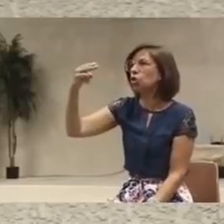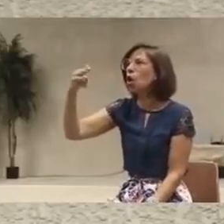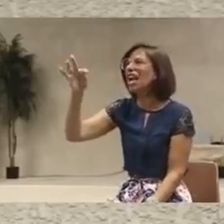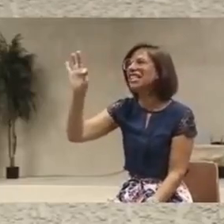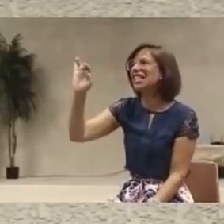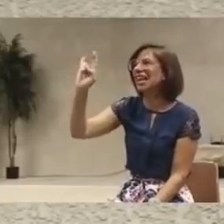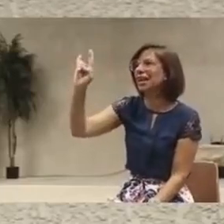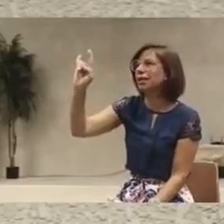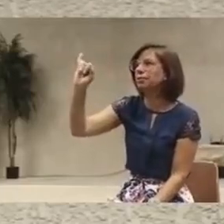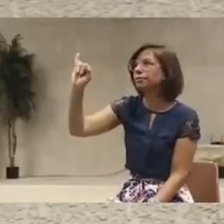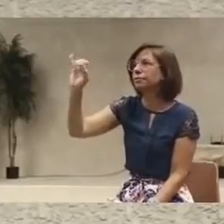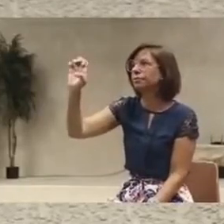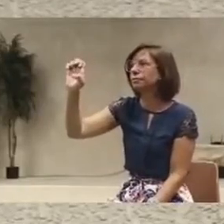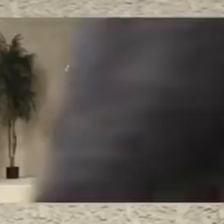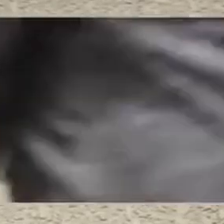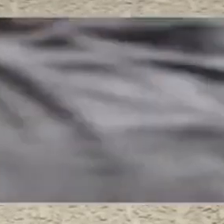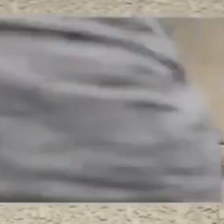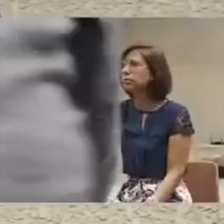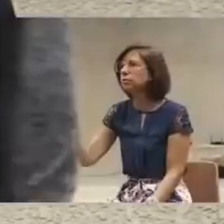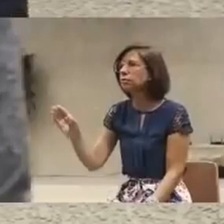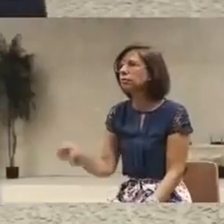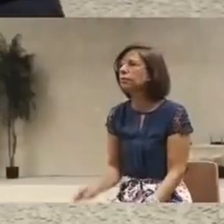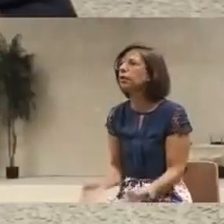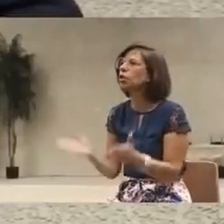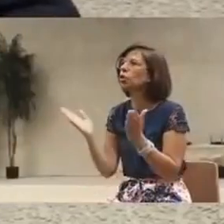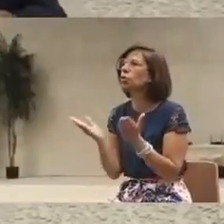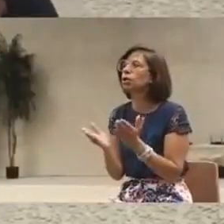10. 1 Corinthiens chapitre 10.